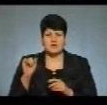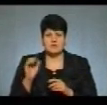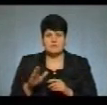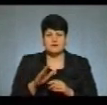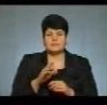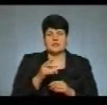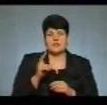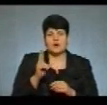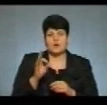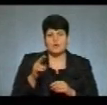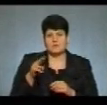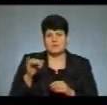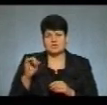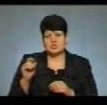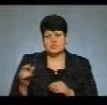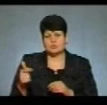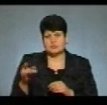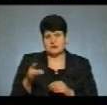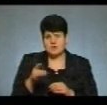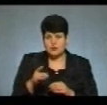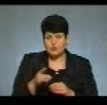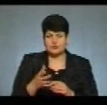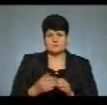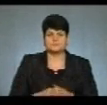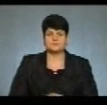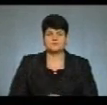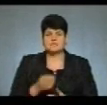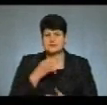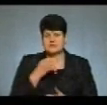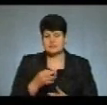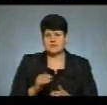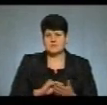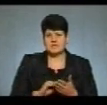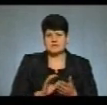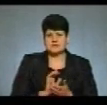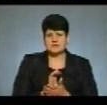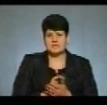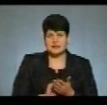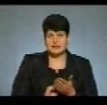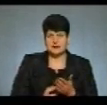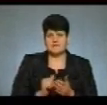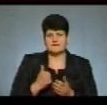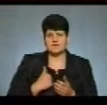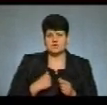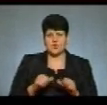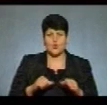Ярослав Гавінець з Копичинців Гусятинського району, повідомила прес-секретар обласного військомату Олена Волочанська.